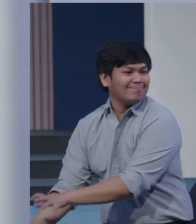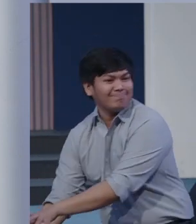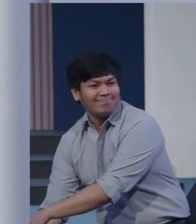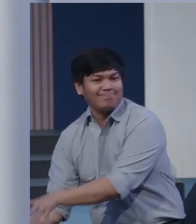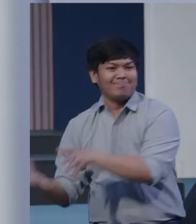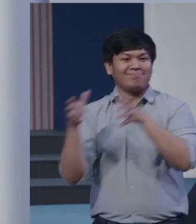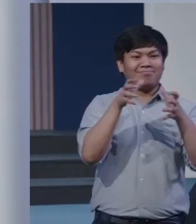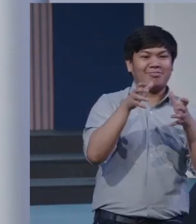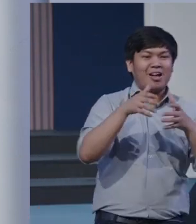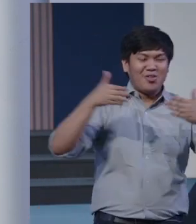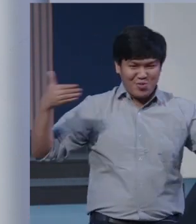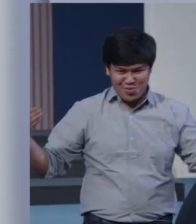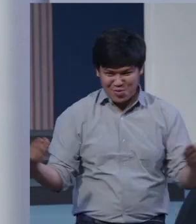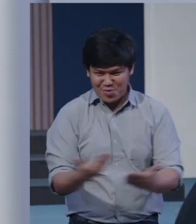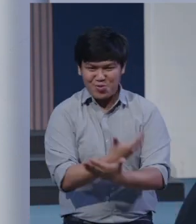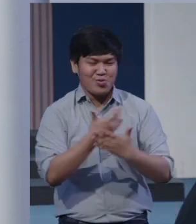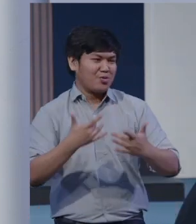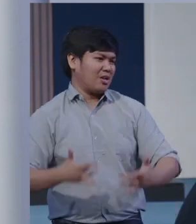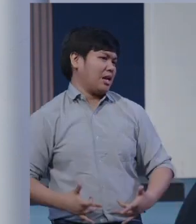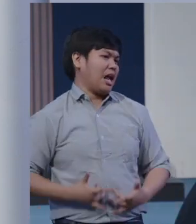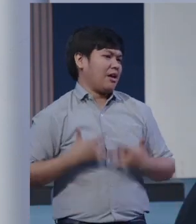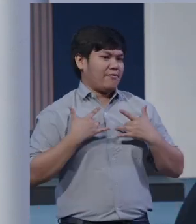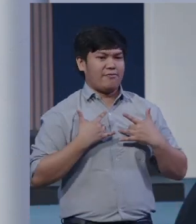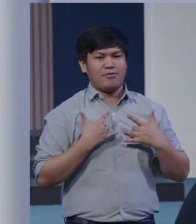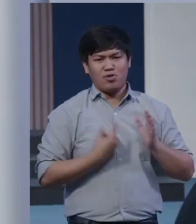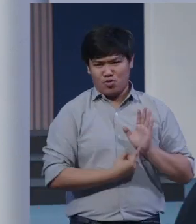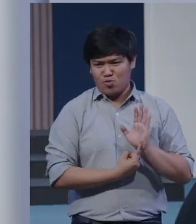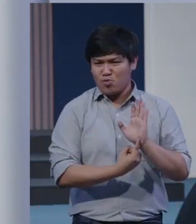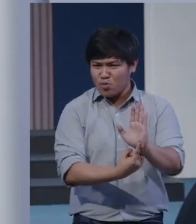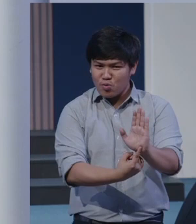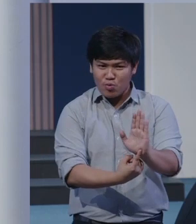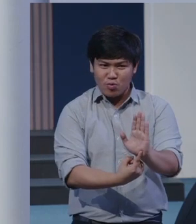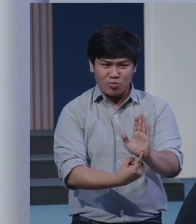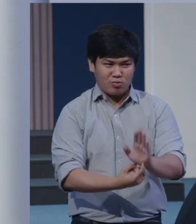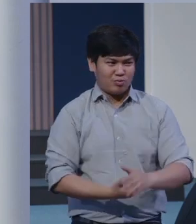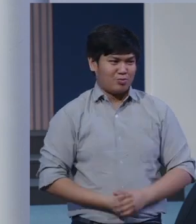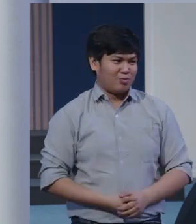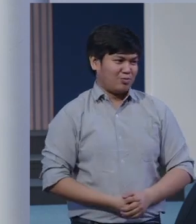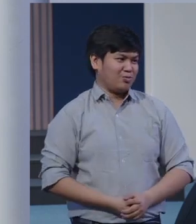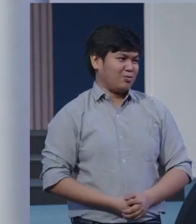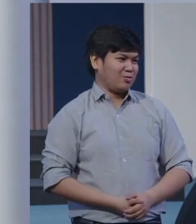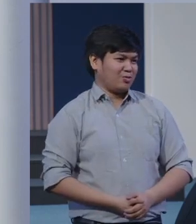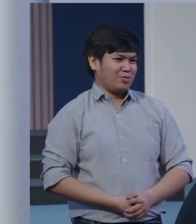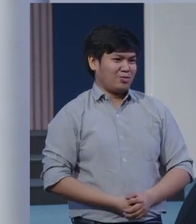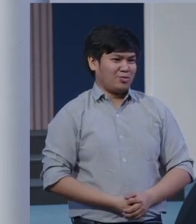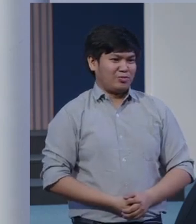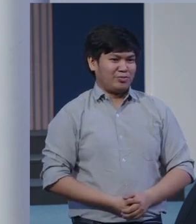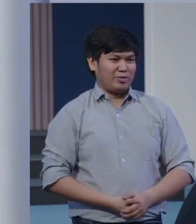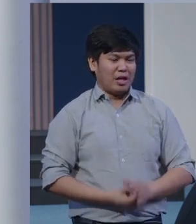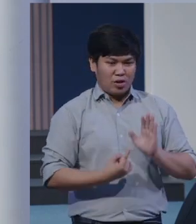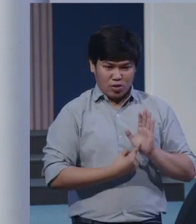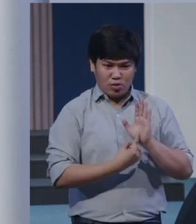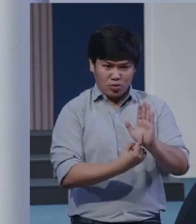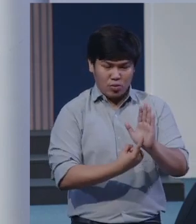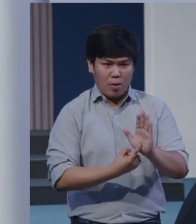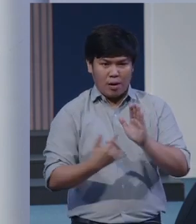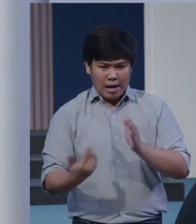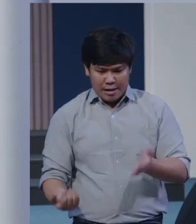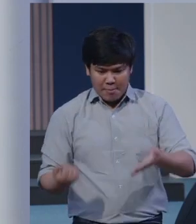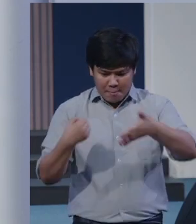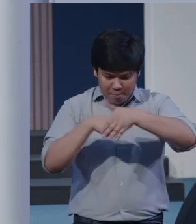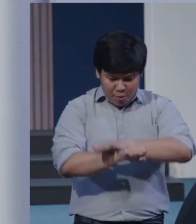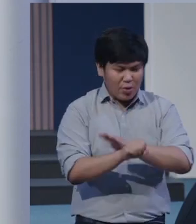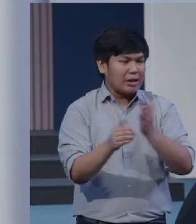pagiging patay sa kanyang sarili at yung kanyang pag-angat ay simbolo ng kanyang pagiging buhay kay